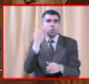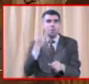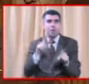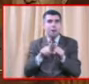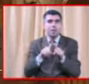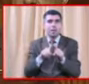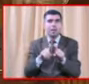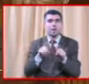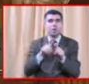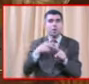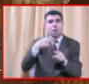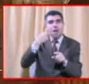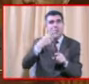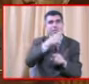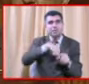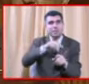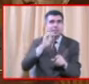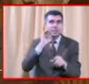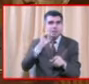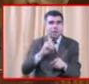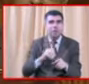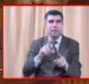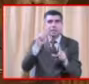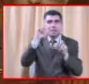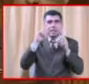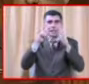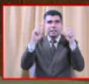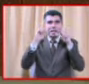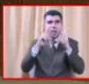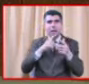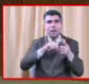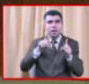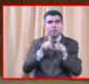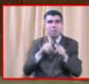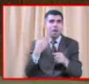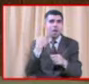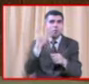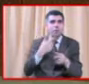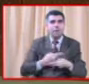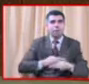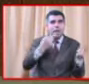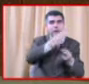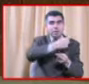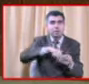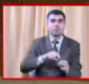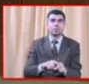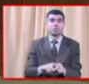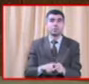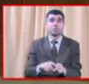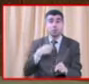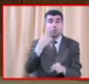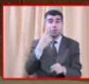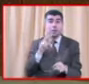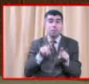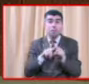انزعاج في لغة الإشهار، انزعاج من بعض الصور غير اللائقة والمخلة بالأدب. إن عيون وسائل